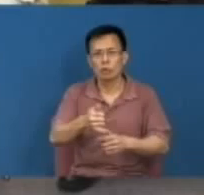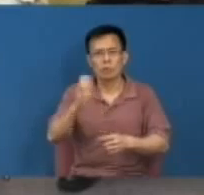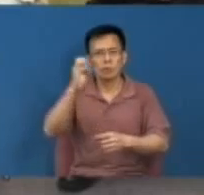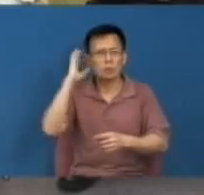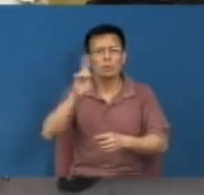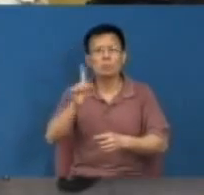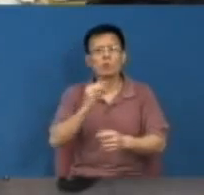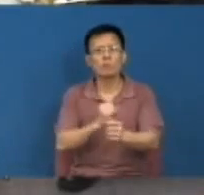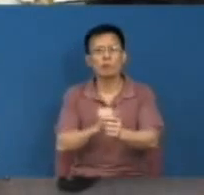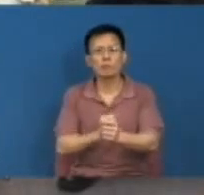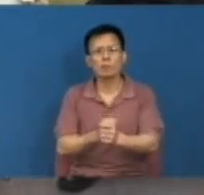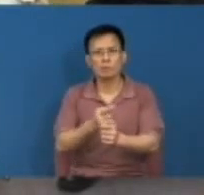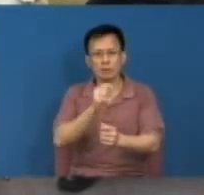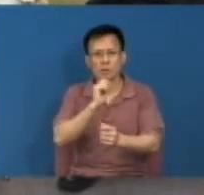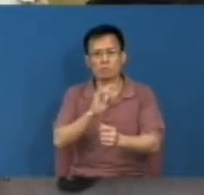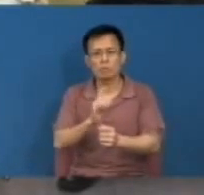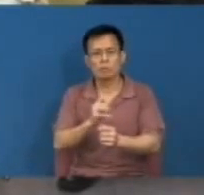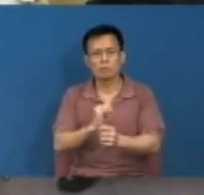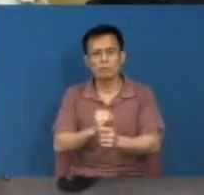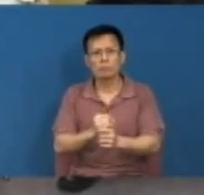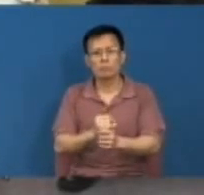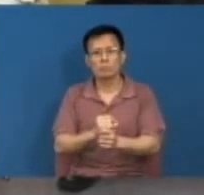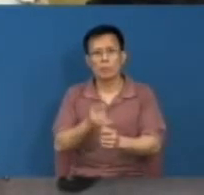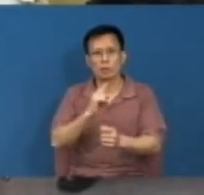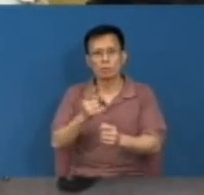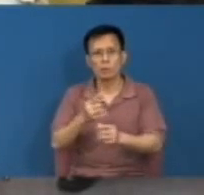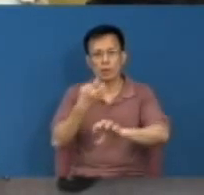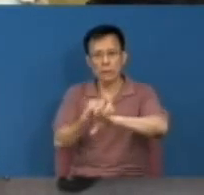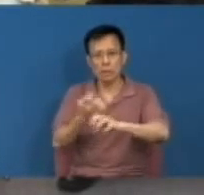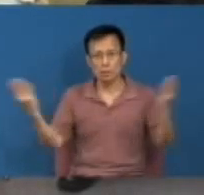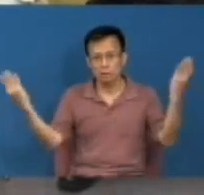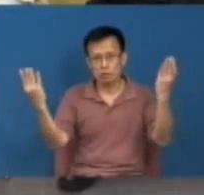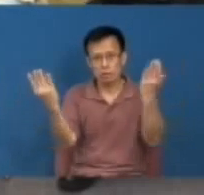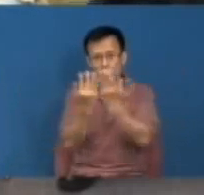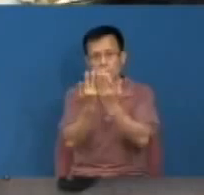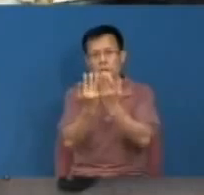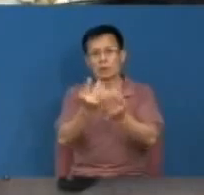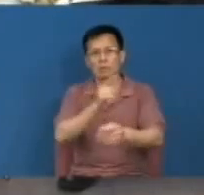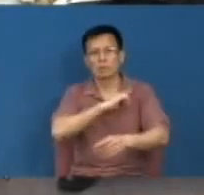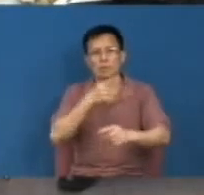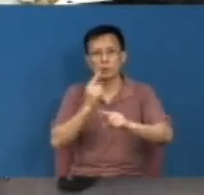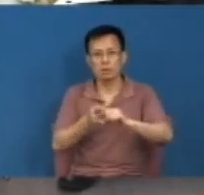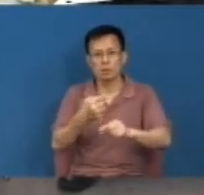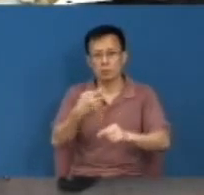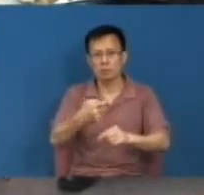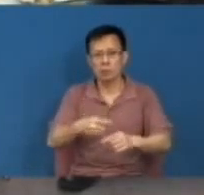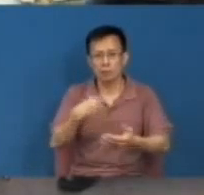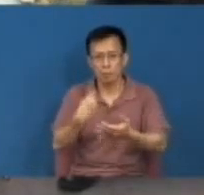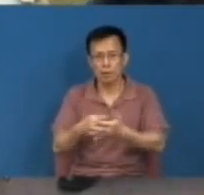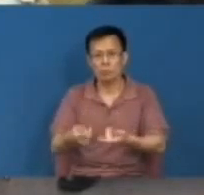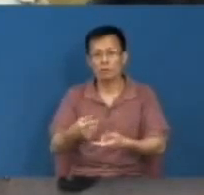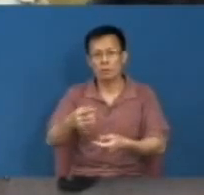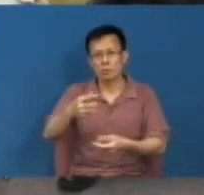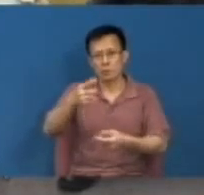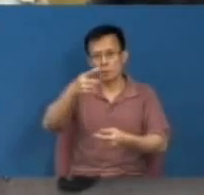法咯？見唔到佢有唔啱嘅地方喎，但係相反地，對鐵閘係阿陳生用真金白銀買翻嚟嘅，咁市建局冇經過陳